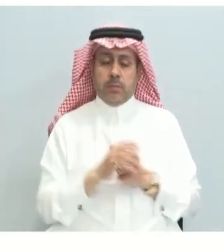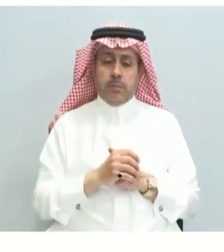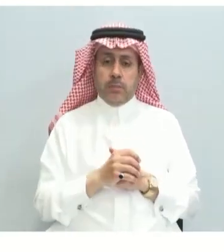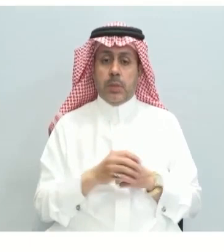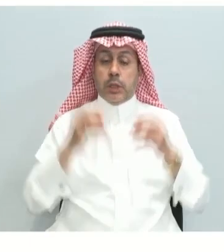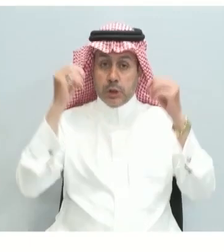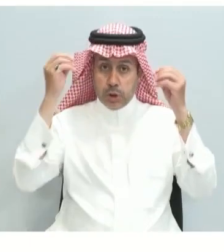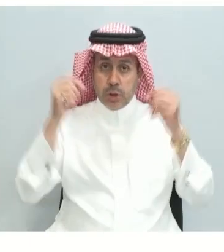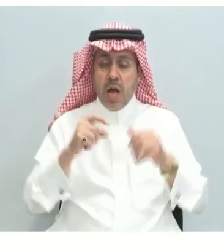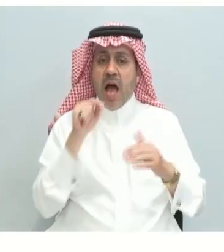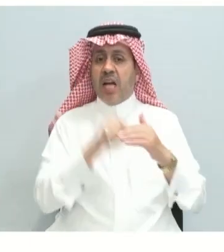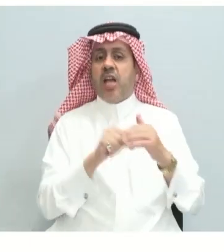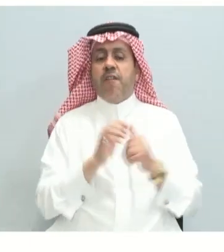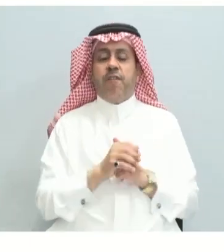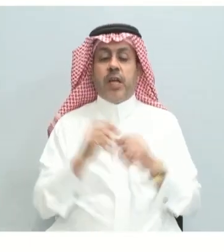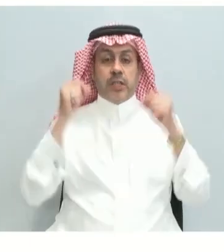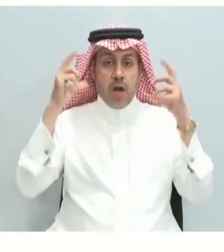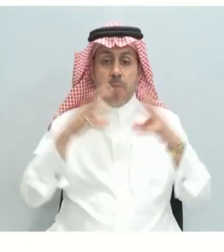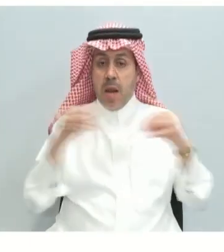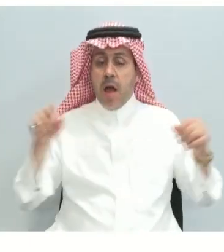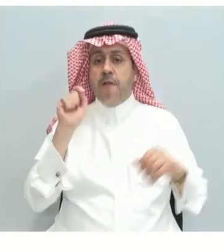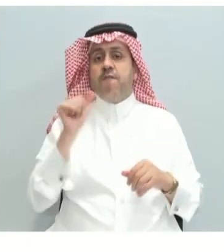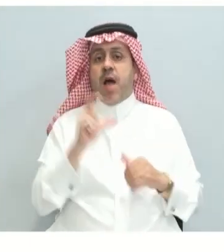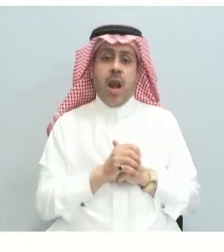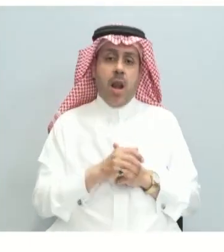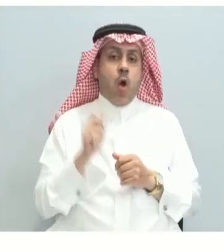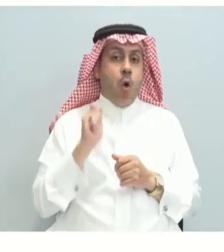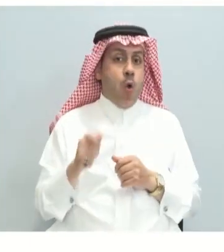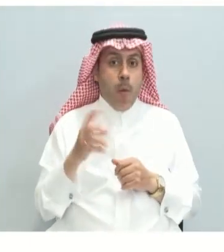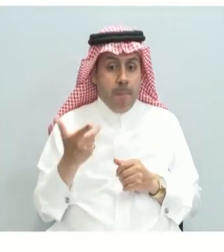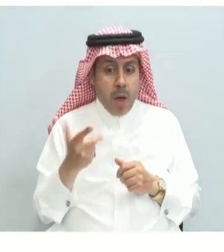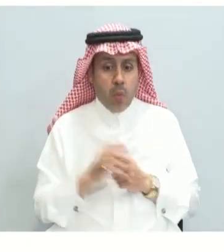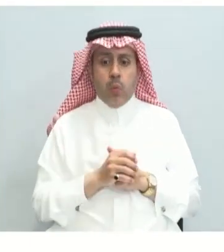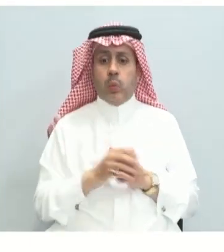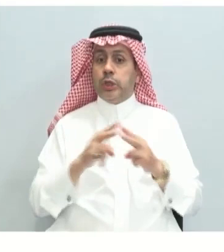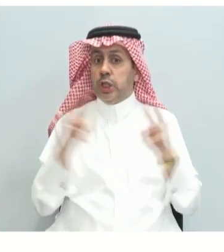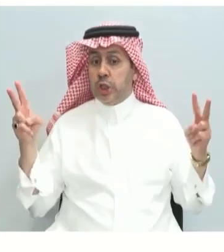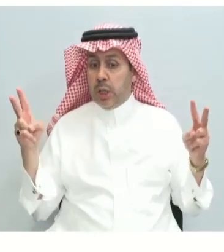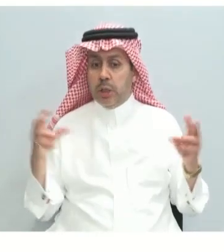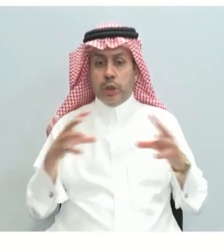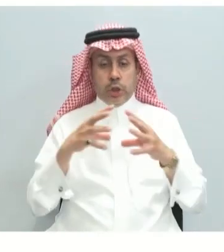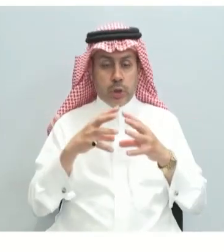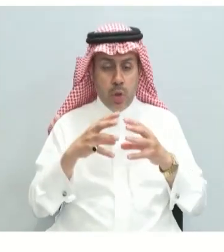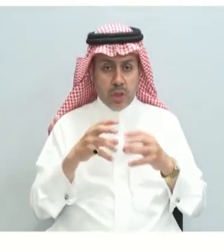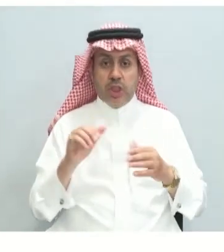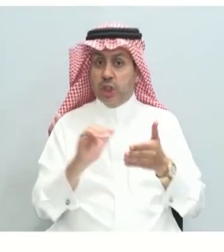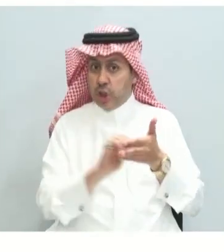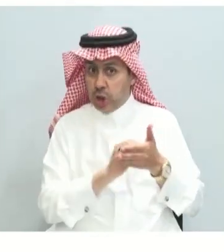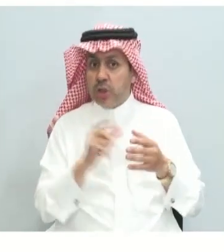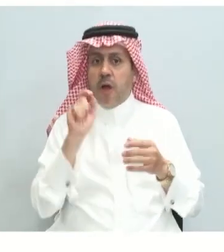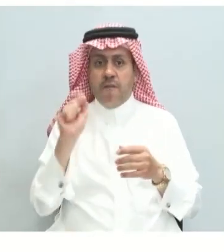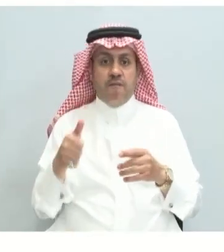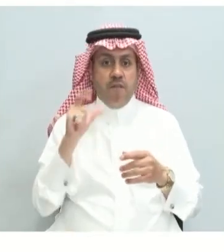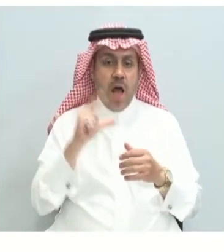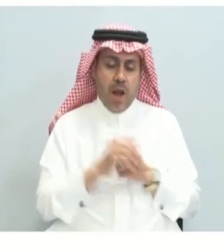على معنى الفأل، ثم أن تبين حكم الفأل، ثم أن تشرح شرط الفأل،